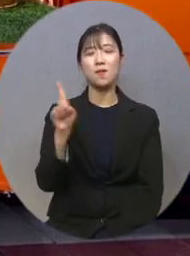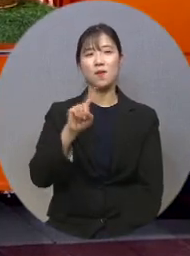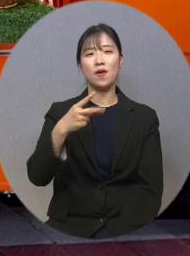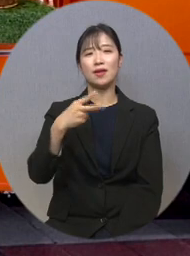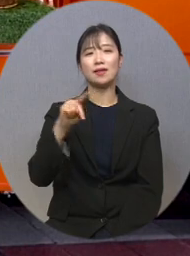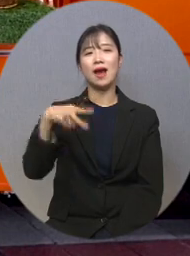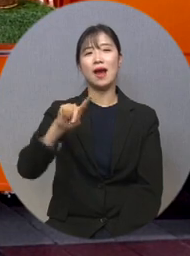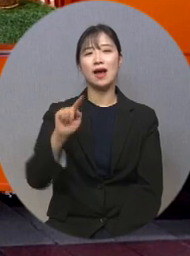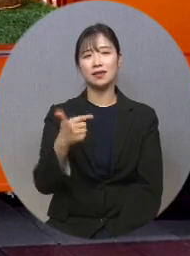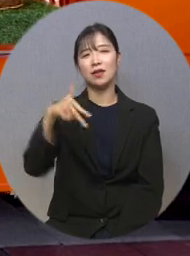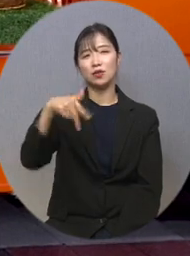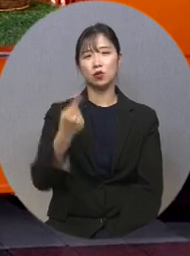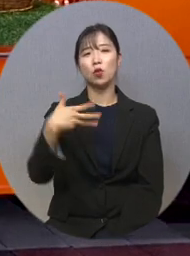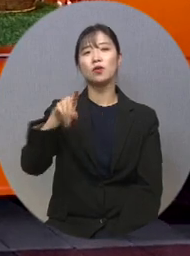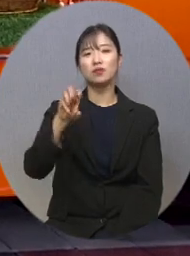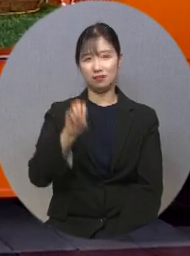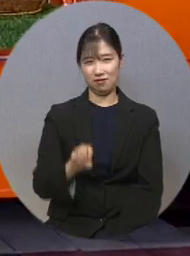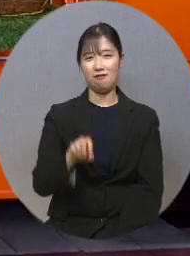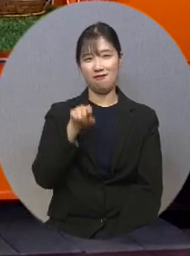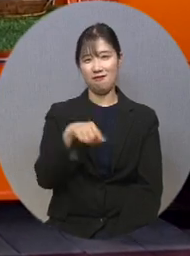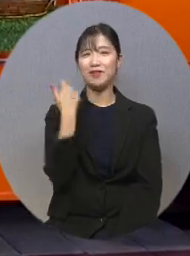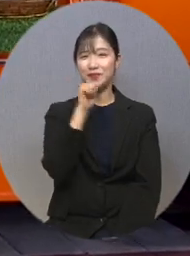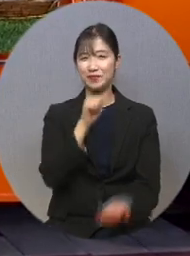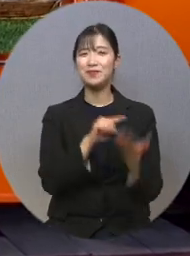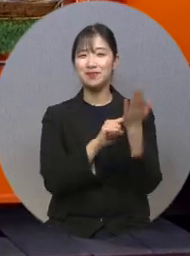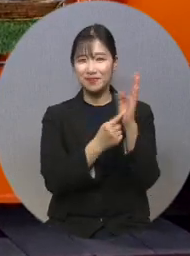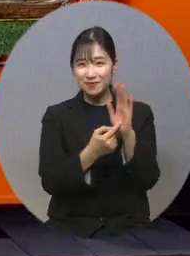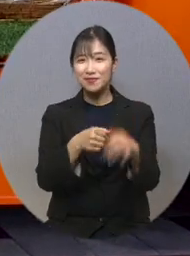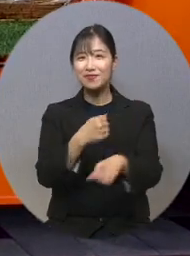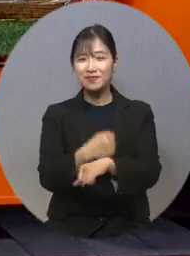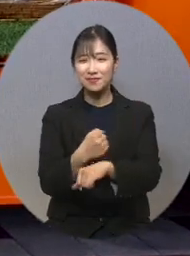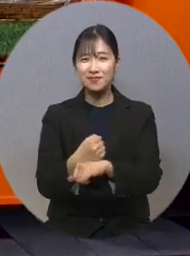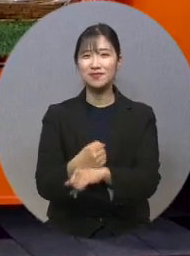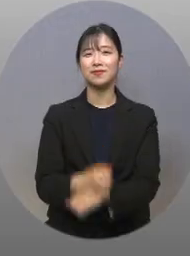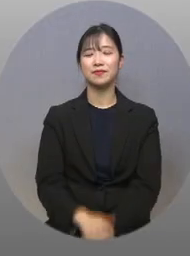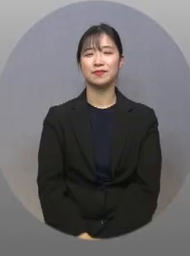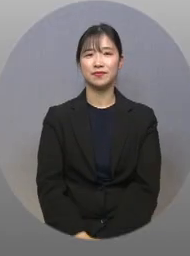나오신 정나숙님 모시도록 하겠습니다. 정 선생님.